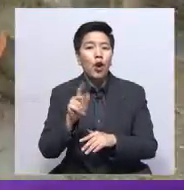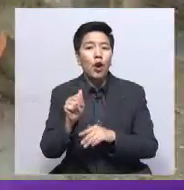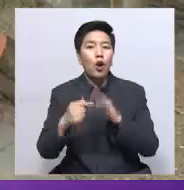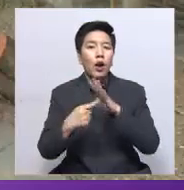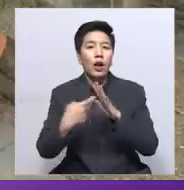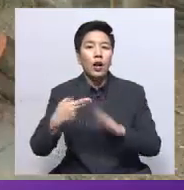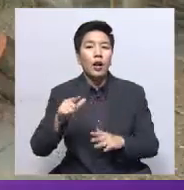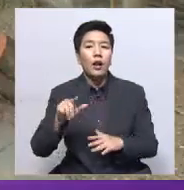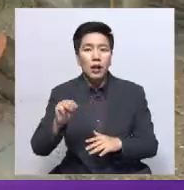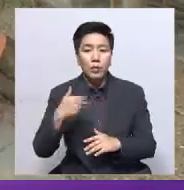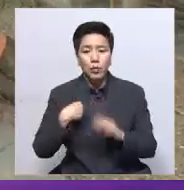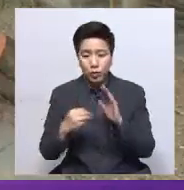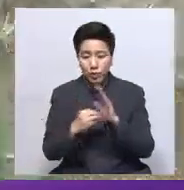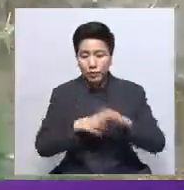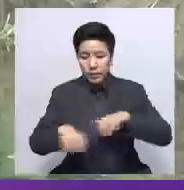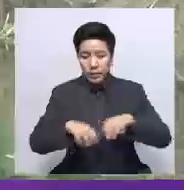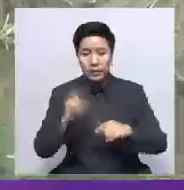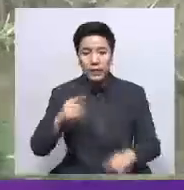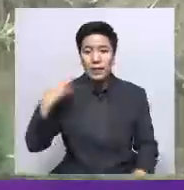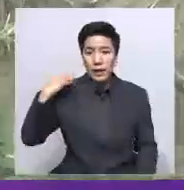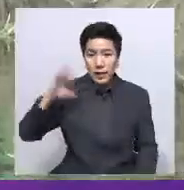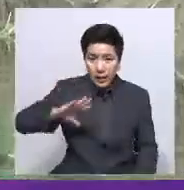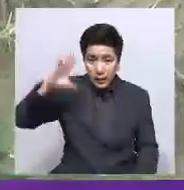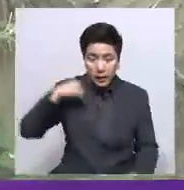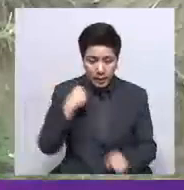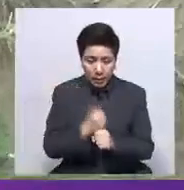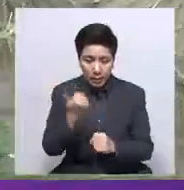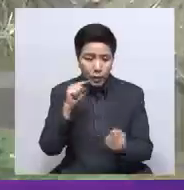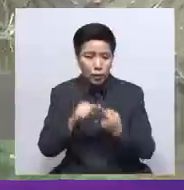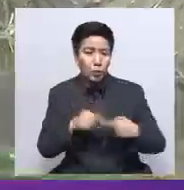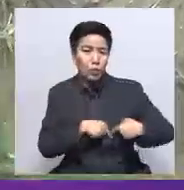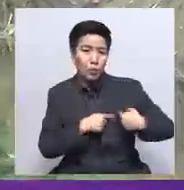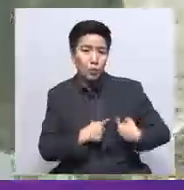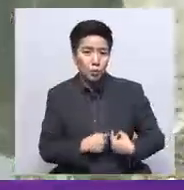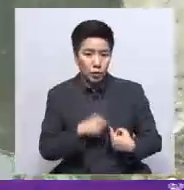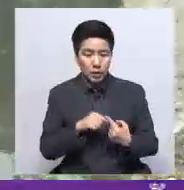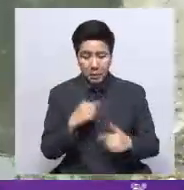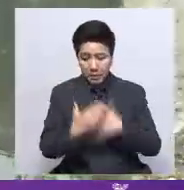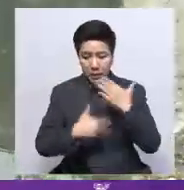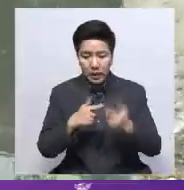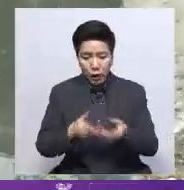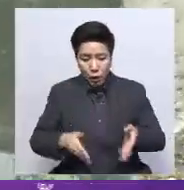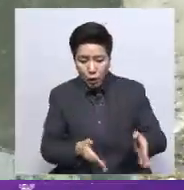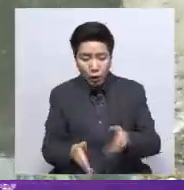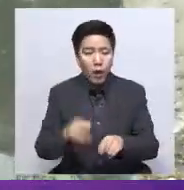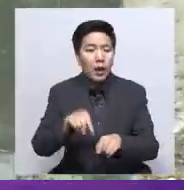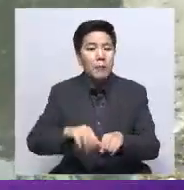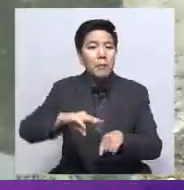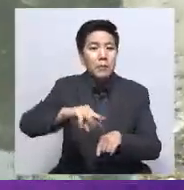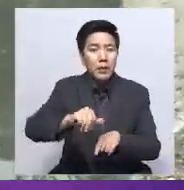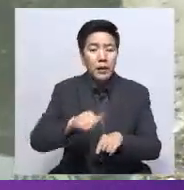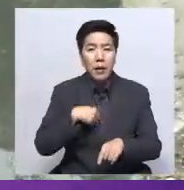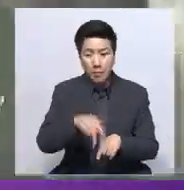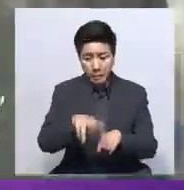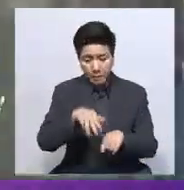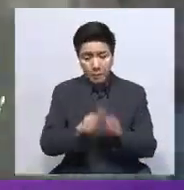กับกลุ่มกรุงเทพใต้จัดกิจกรรมจิตอาสาเราทำความดีด้วยหัวใจพัฒนาพื้นที่คลองมะนาวจากถนนพระรามที่